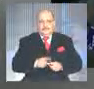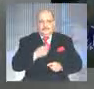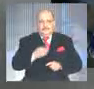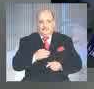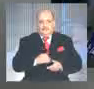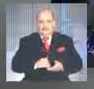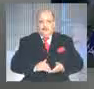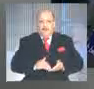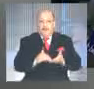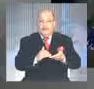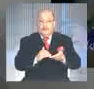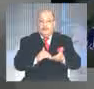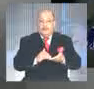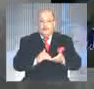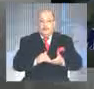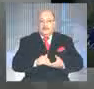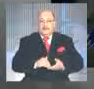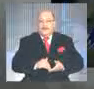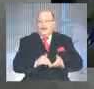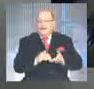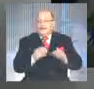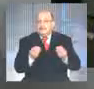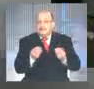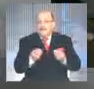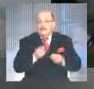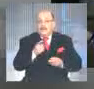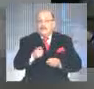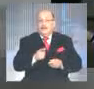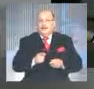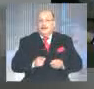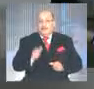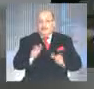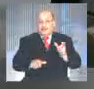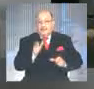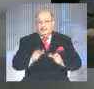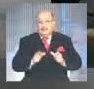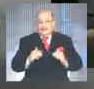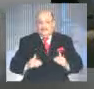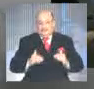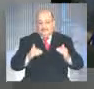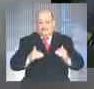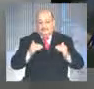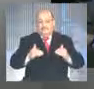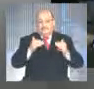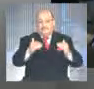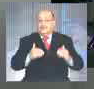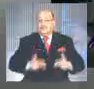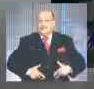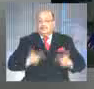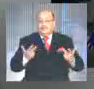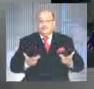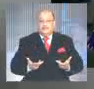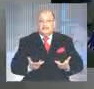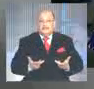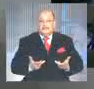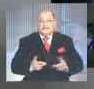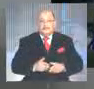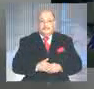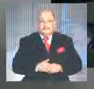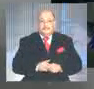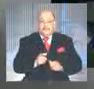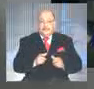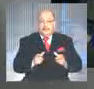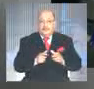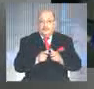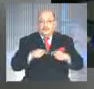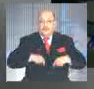الحقيقة والدراسات توجدت الآن وثم مجموعة كبيرة من المقاربات إن شاء الله في استقرار البلاد